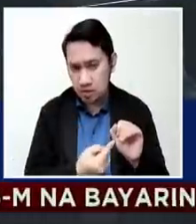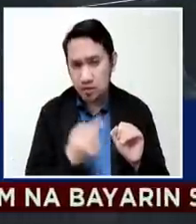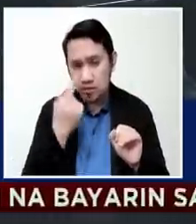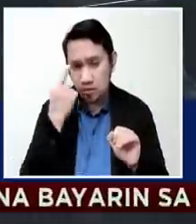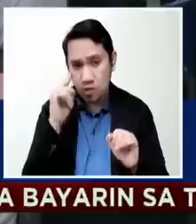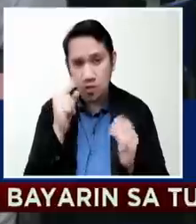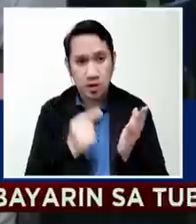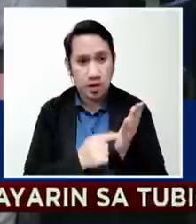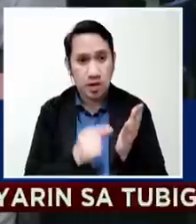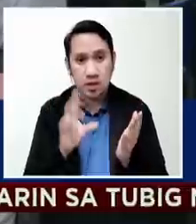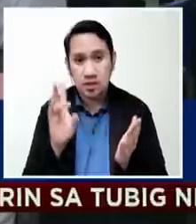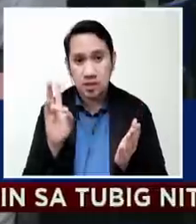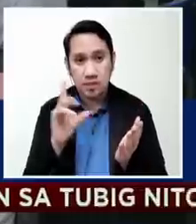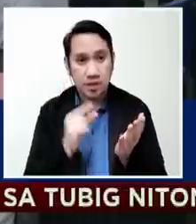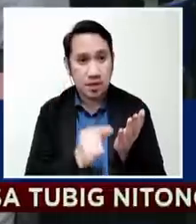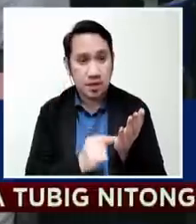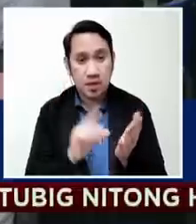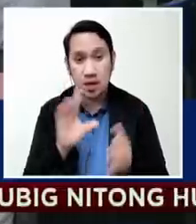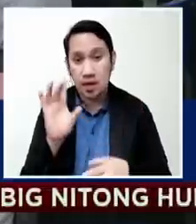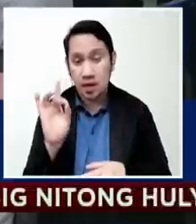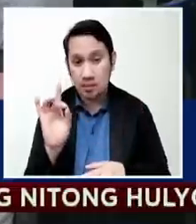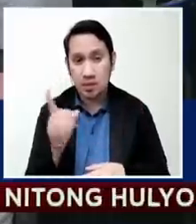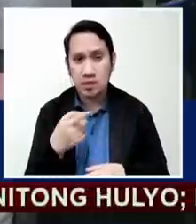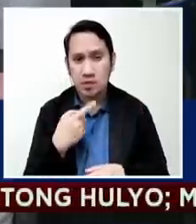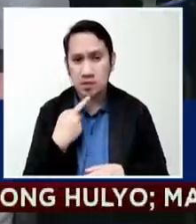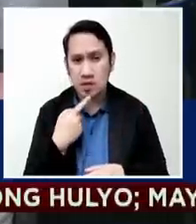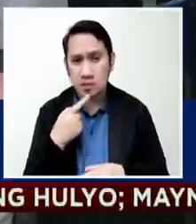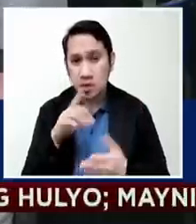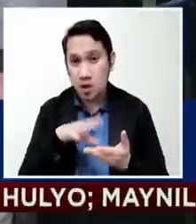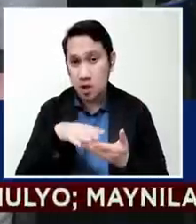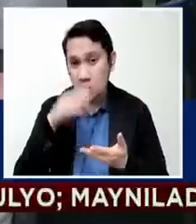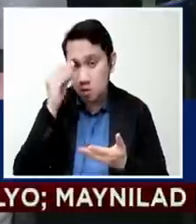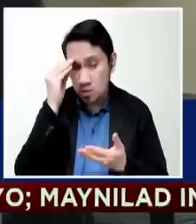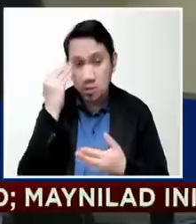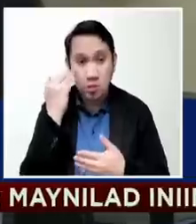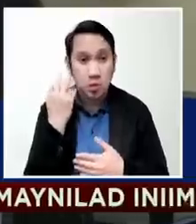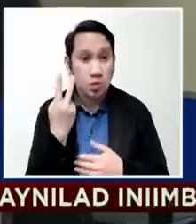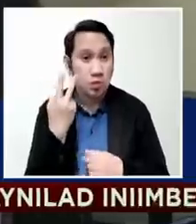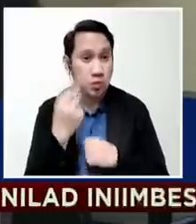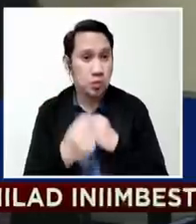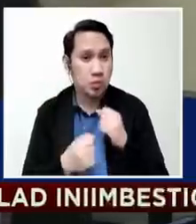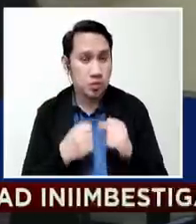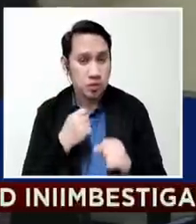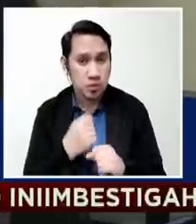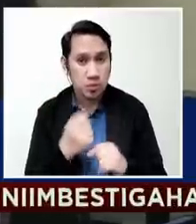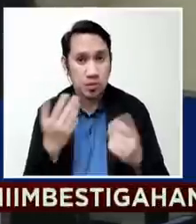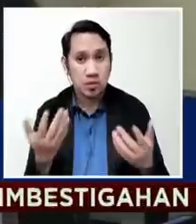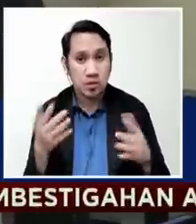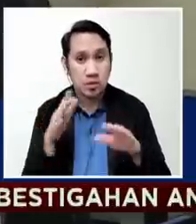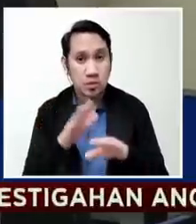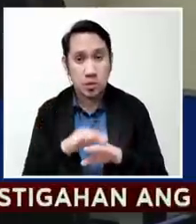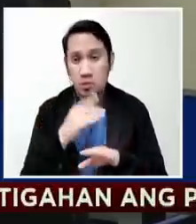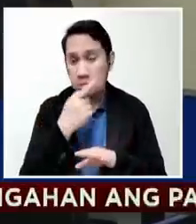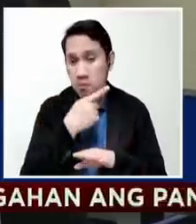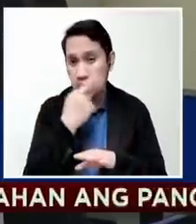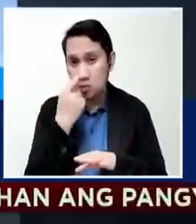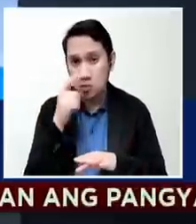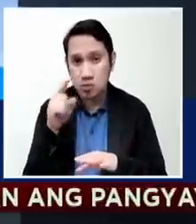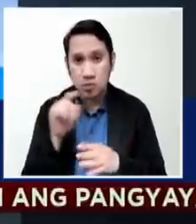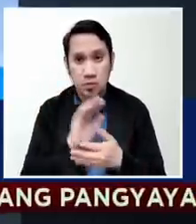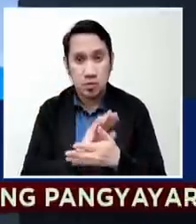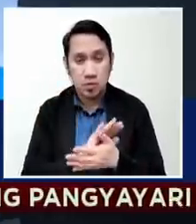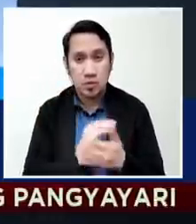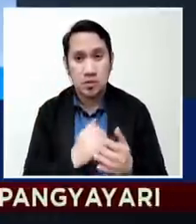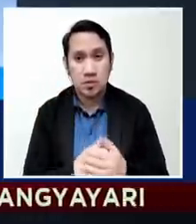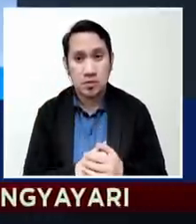grade 7 at 8 upang tugunan ang sinasabing learning gaps noong dalawang taon na nag-blended learning dahil sa pandemya.